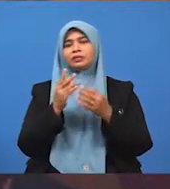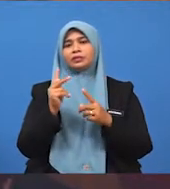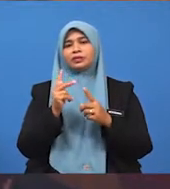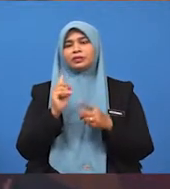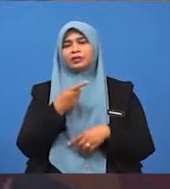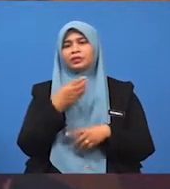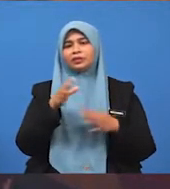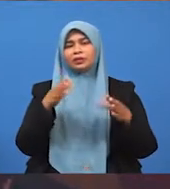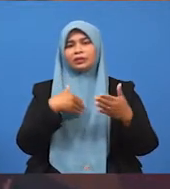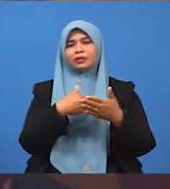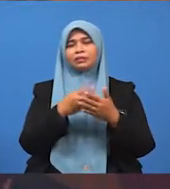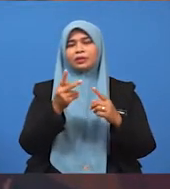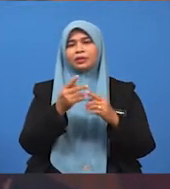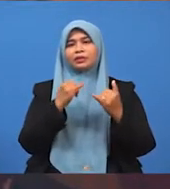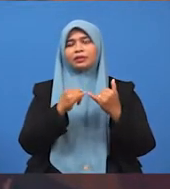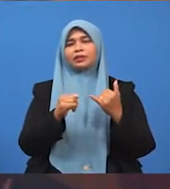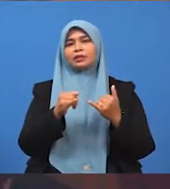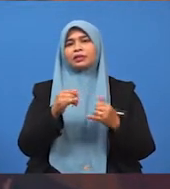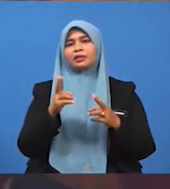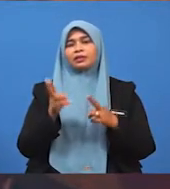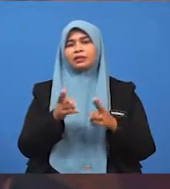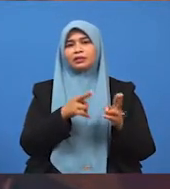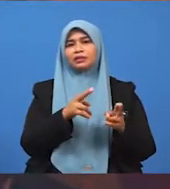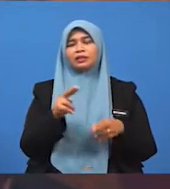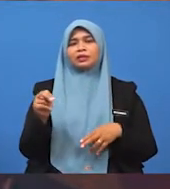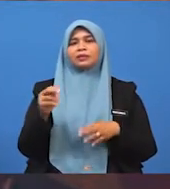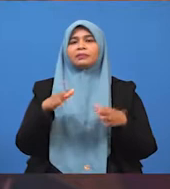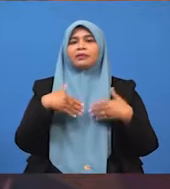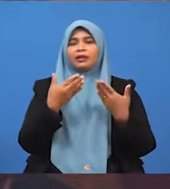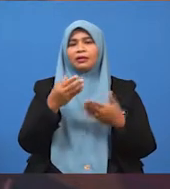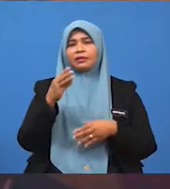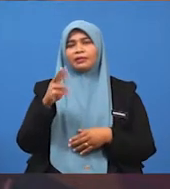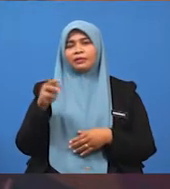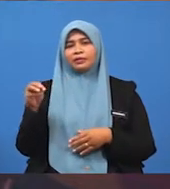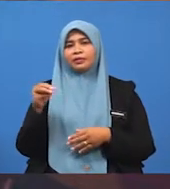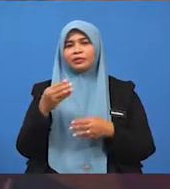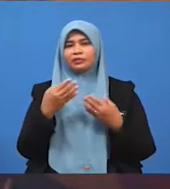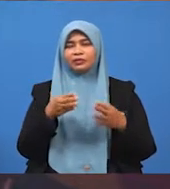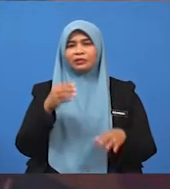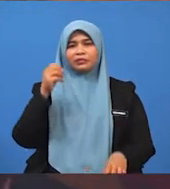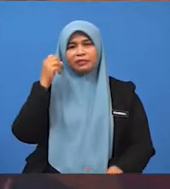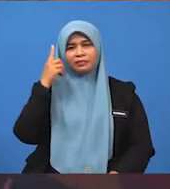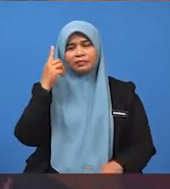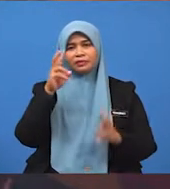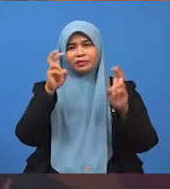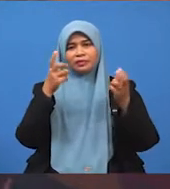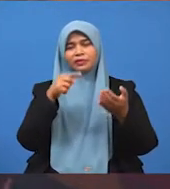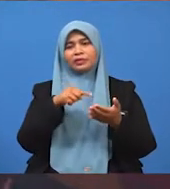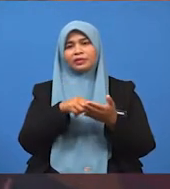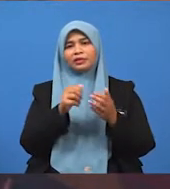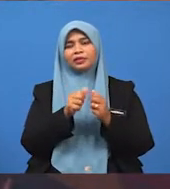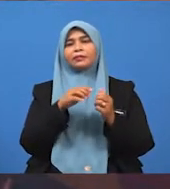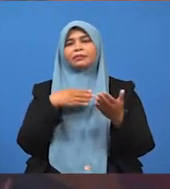Bagaimana murid-murid? Sudahkah memahami topik kita hari ini dengan baik? Jadi untuk kesimpulan